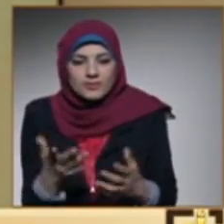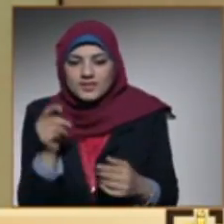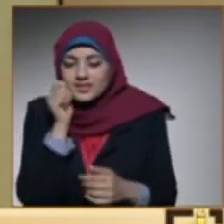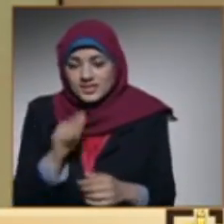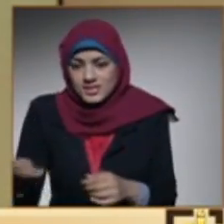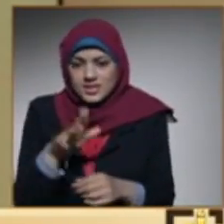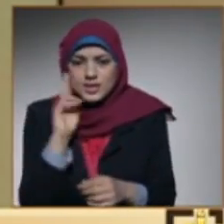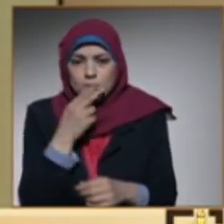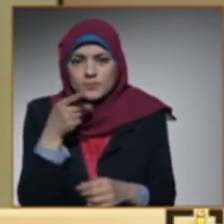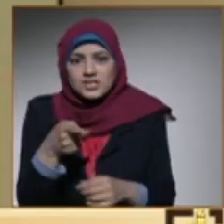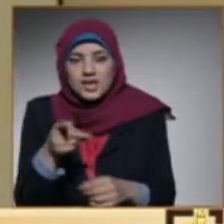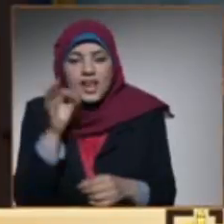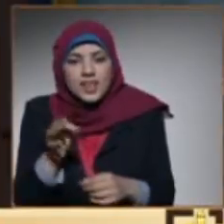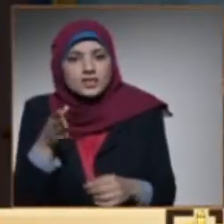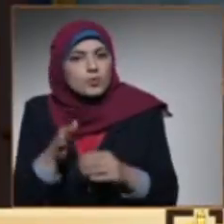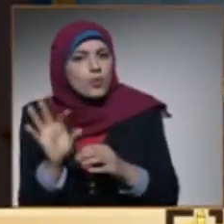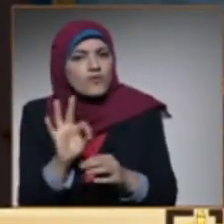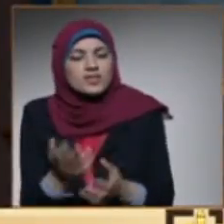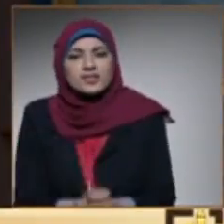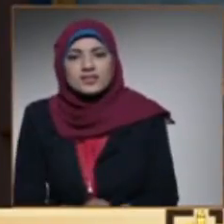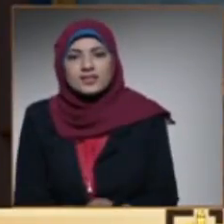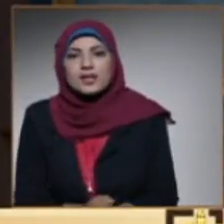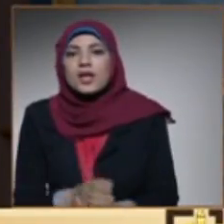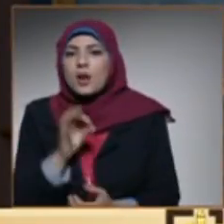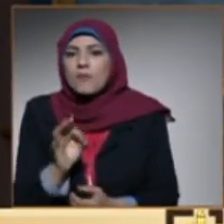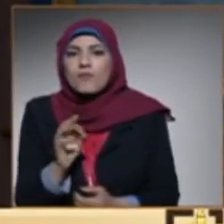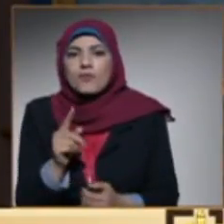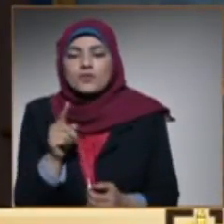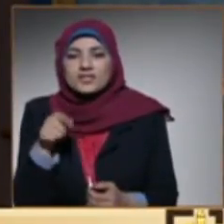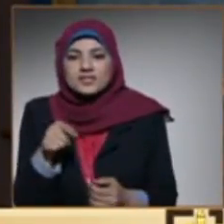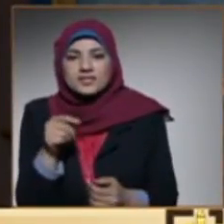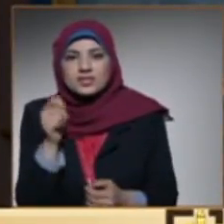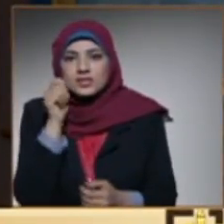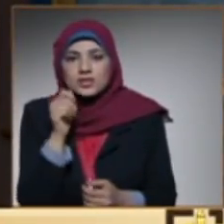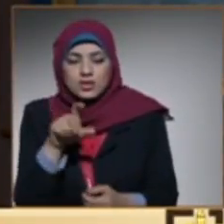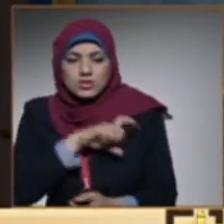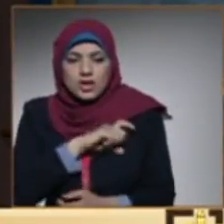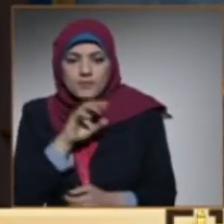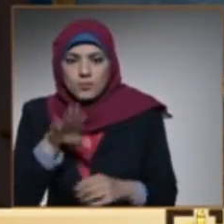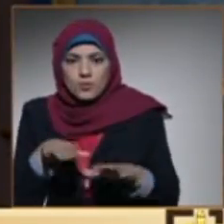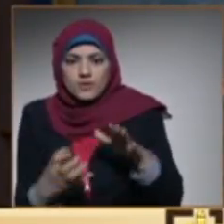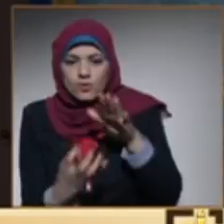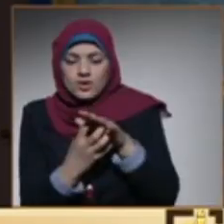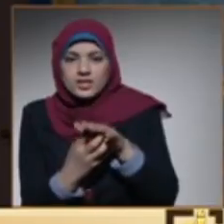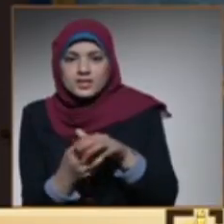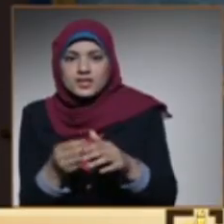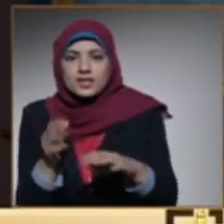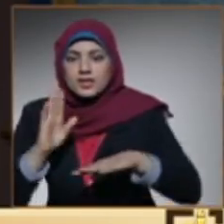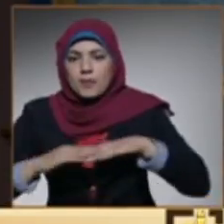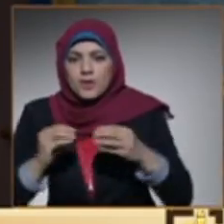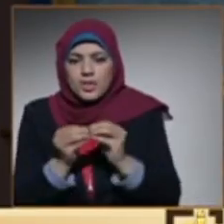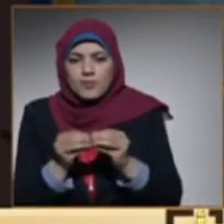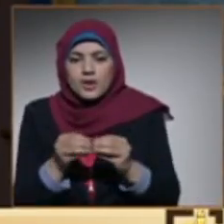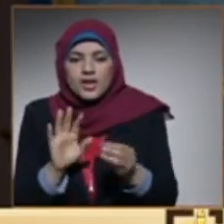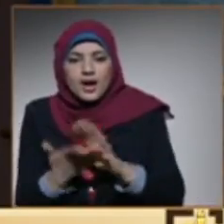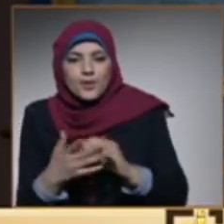فين بقى؟ هو المفروض ان الطلبه اللي بتخرج من تربيه نوعيه او الطلبه اللي هي خريجه تربيه خاصه، الطلبه دي